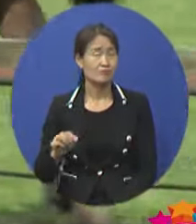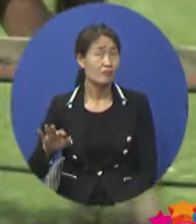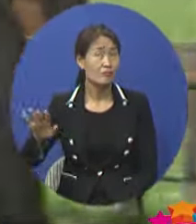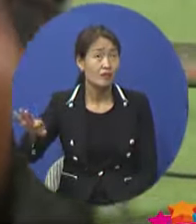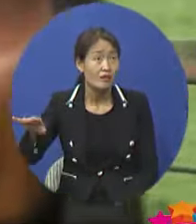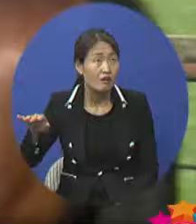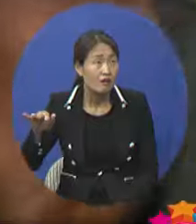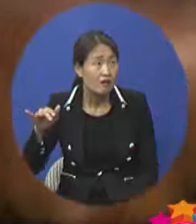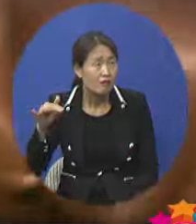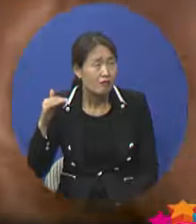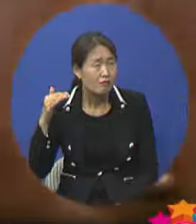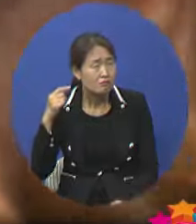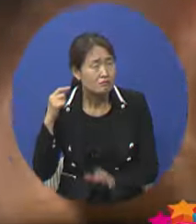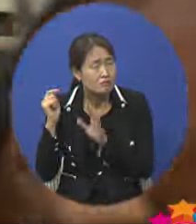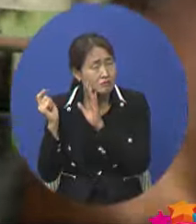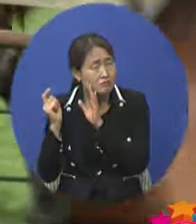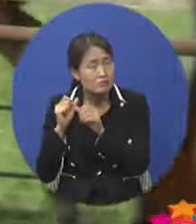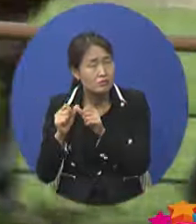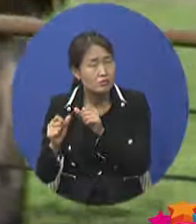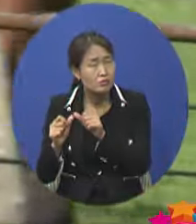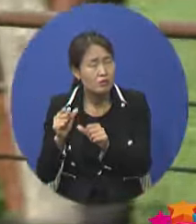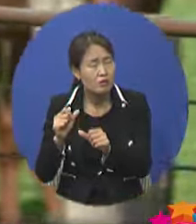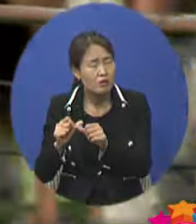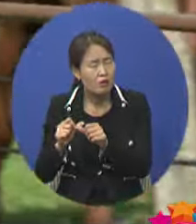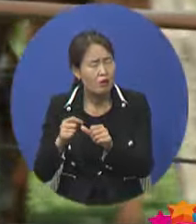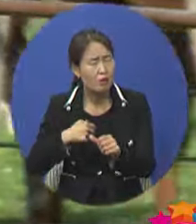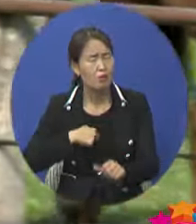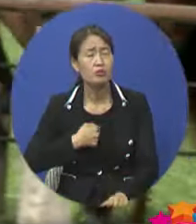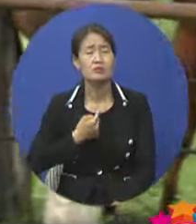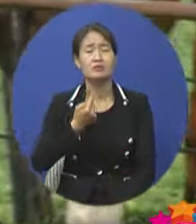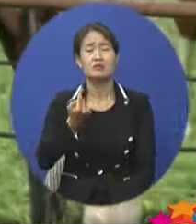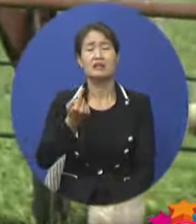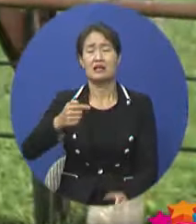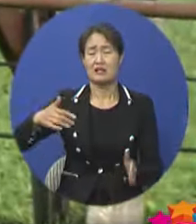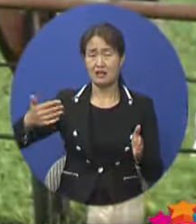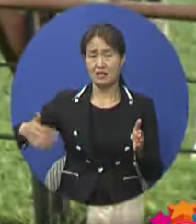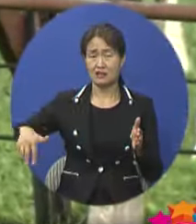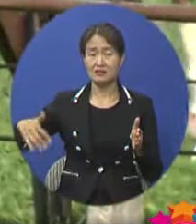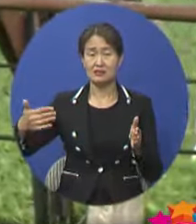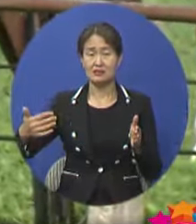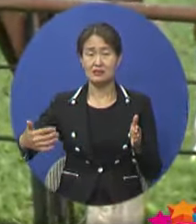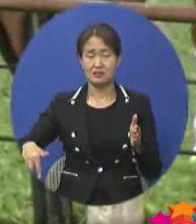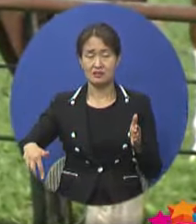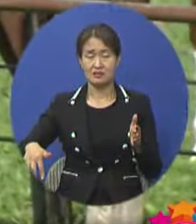들려오는 소문은 아직도 혼자라는데